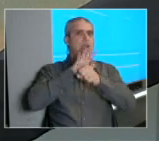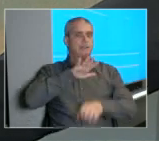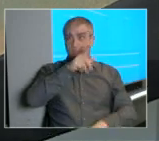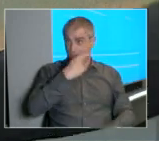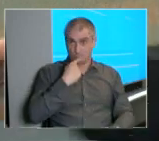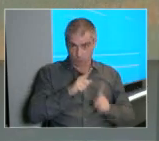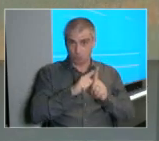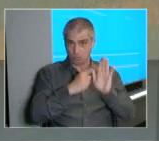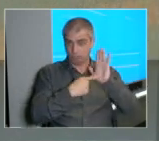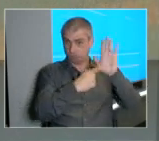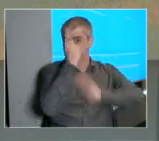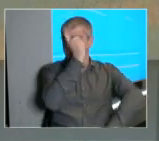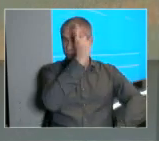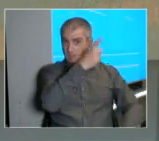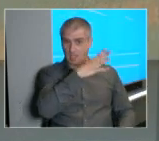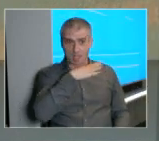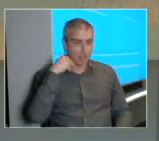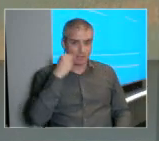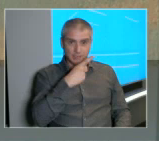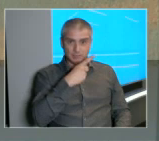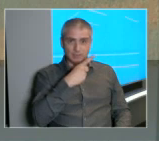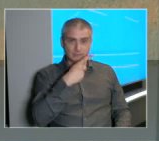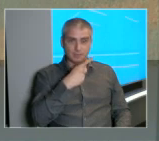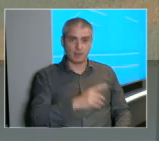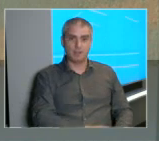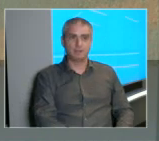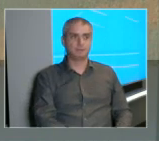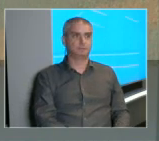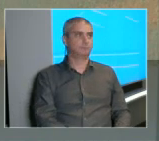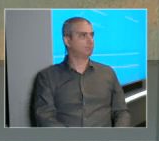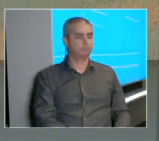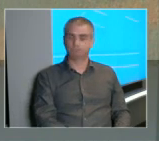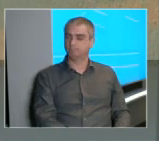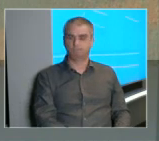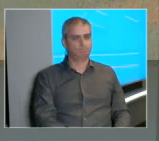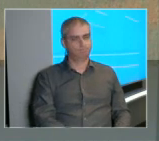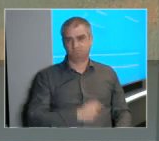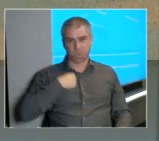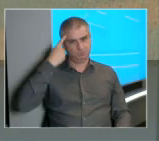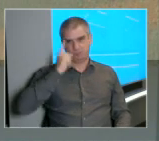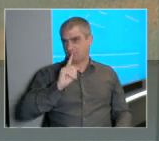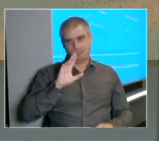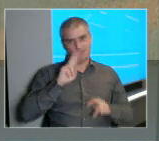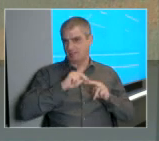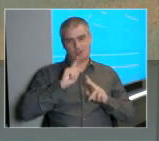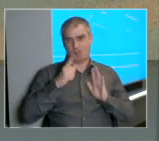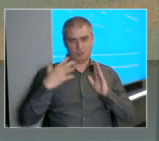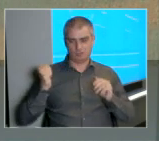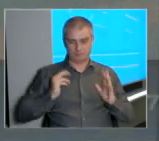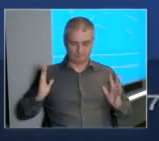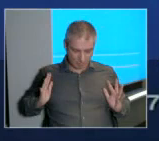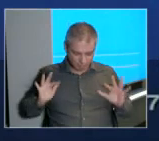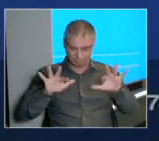כדיר בלק מספיק לנסראללה? לא. לא. אחרת לא היו מרכזים את הכוחות.